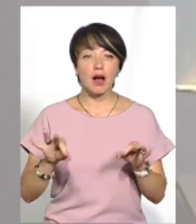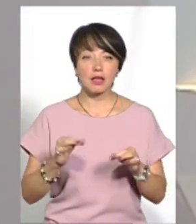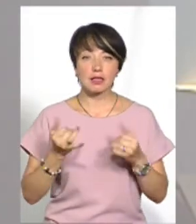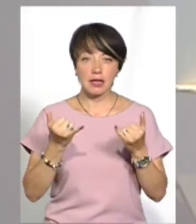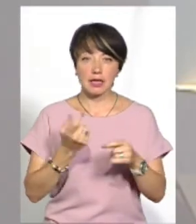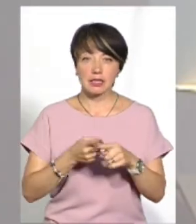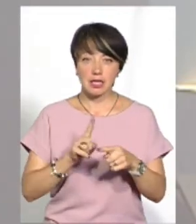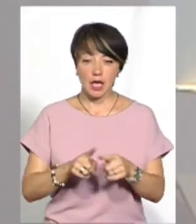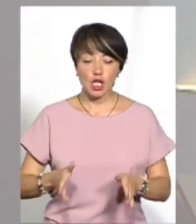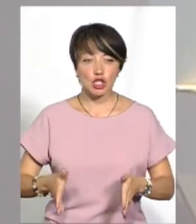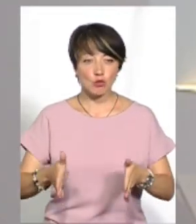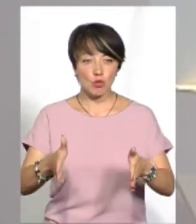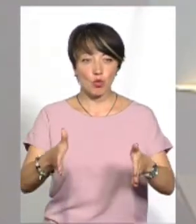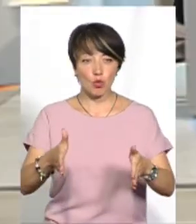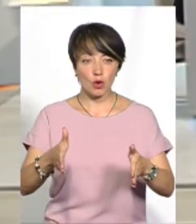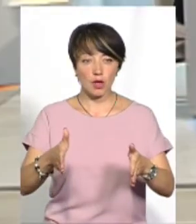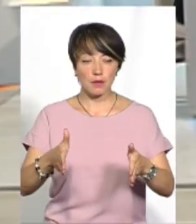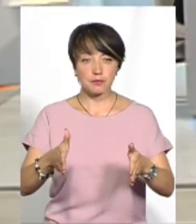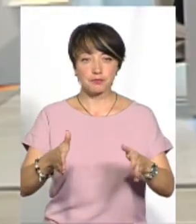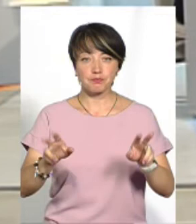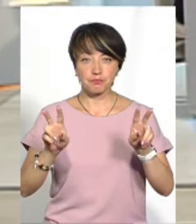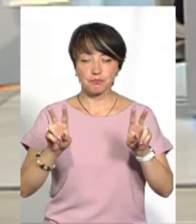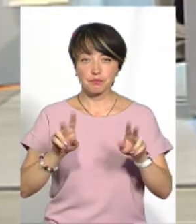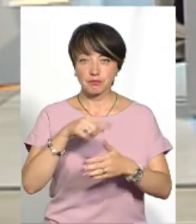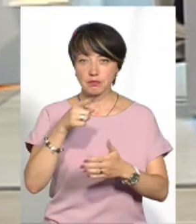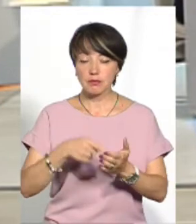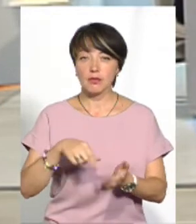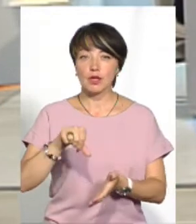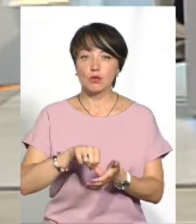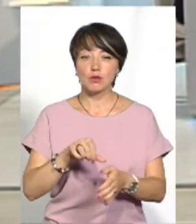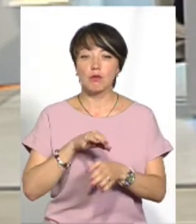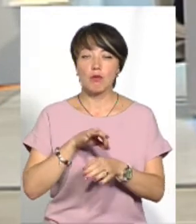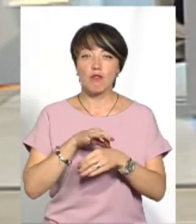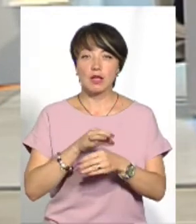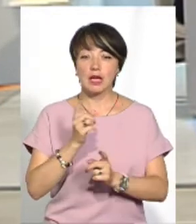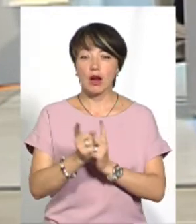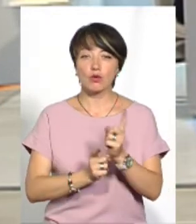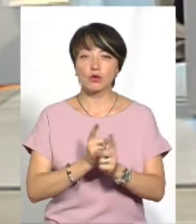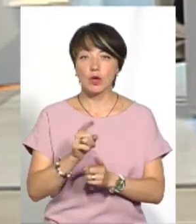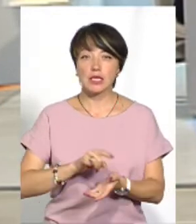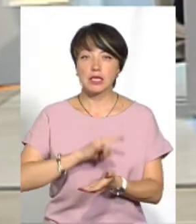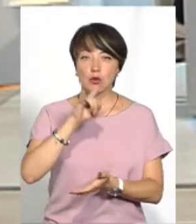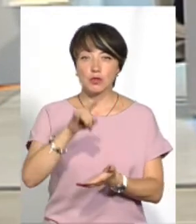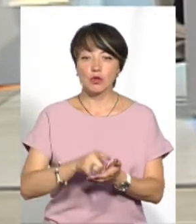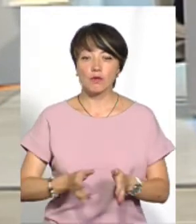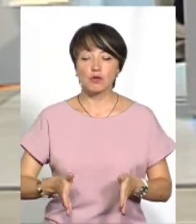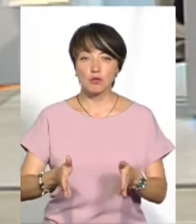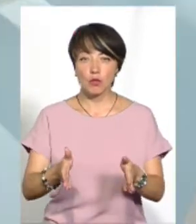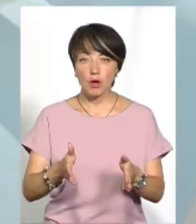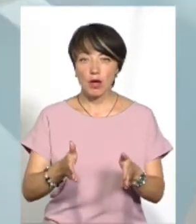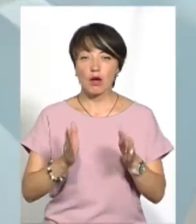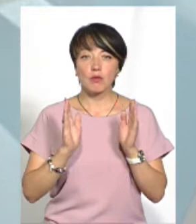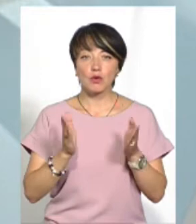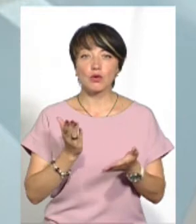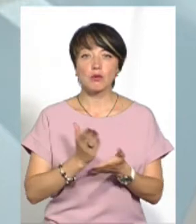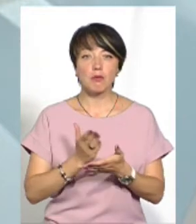для цієї смуги? Участь в проведенні реконструкції злітно-посадкової смуги, безперечно, будуть